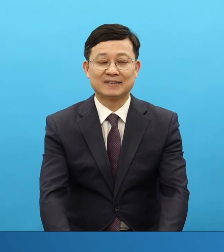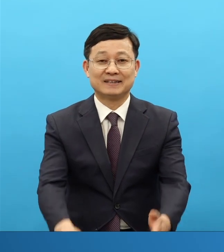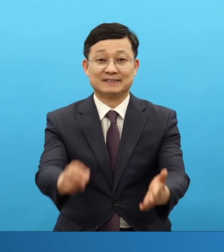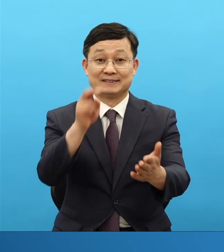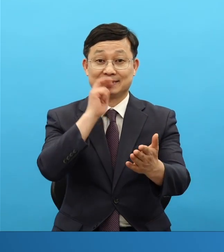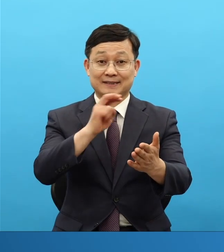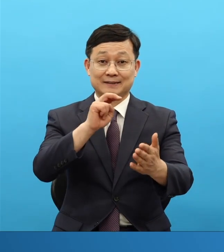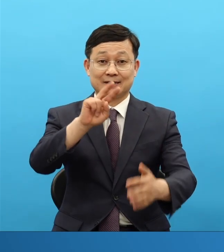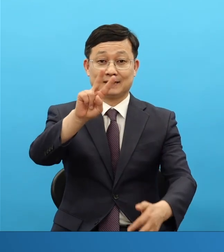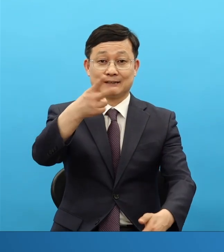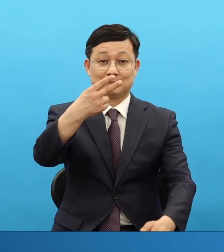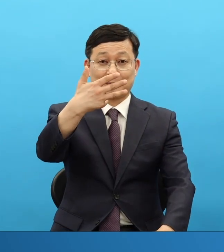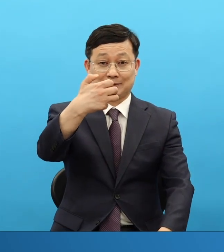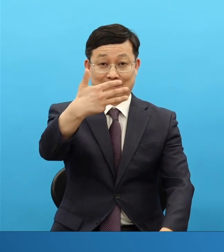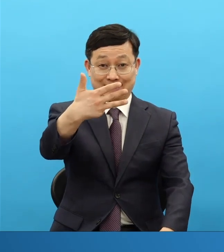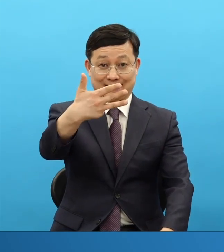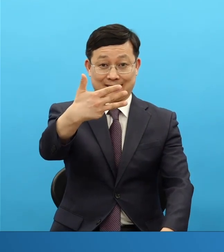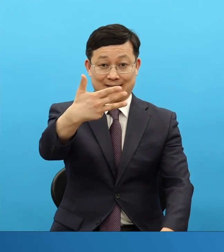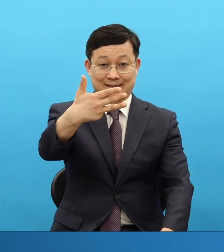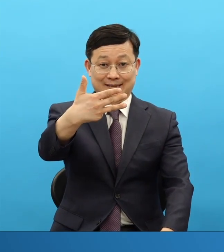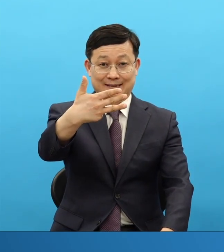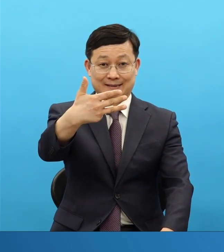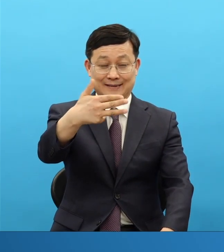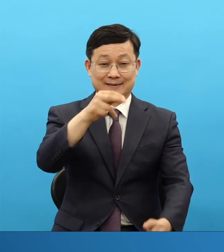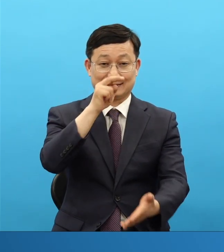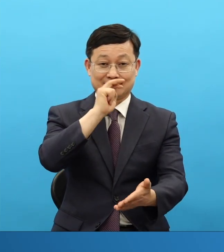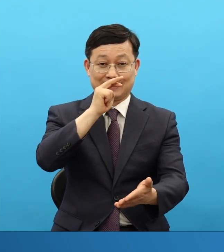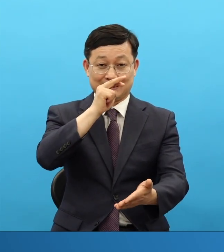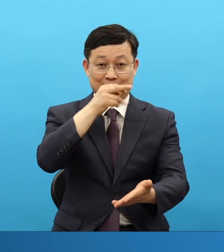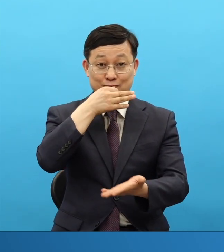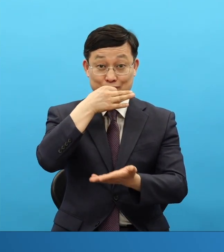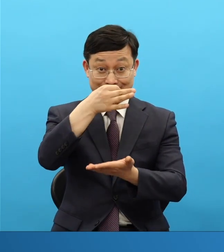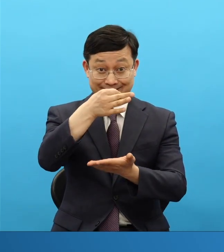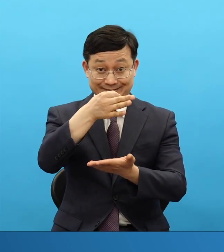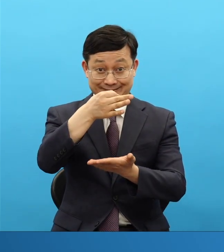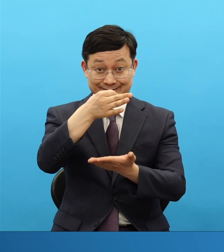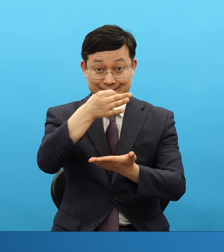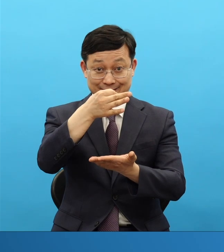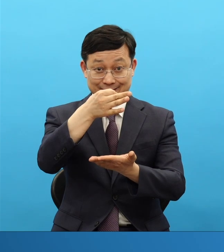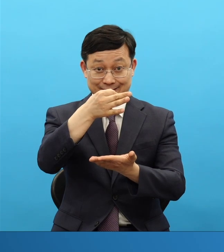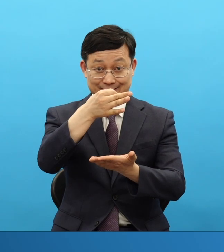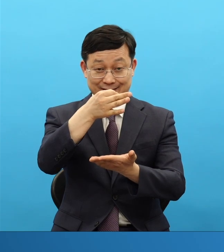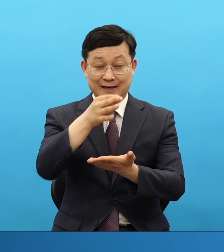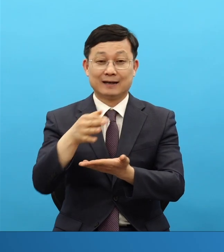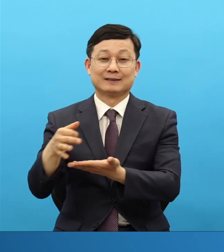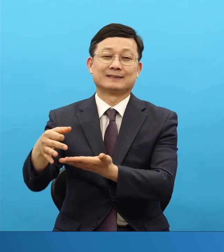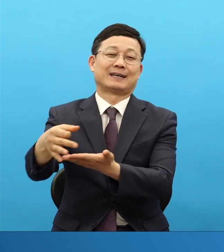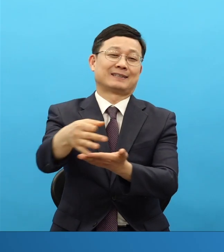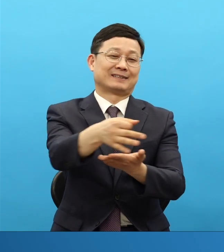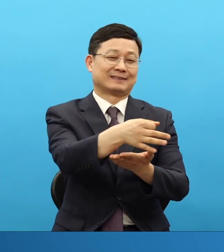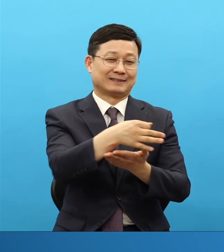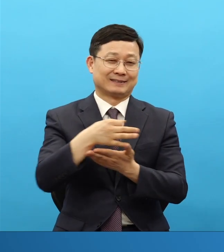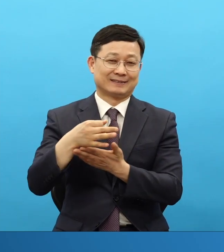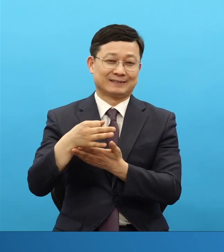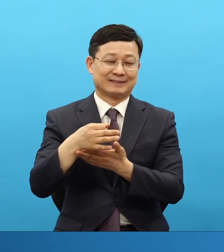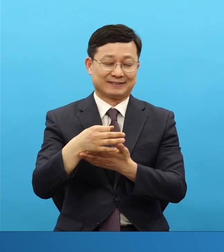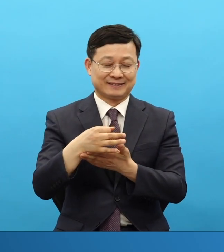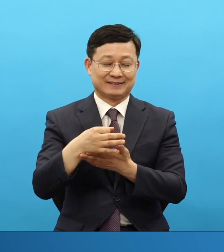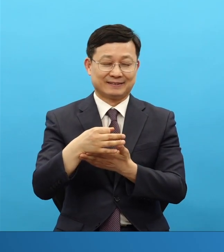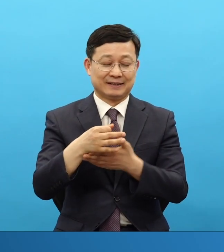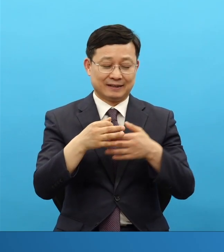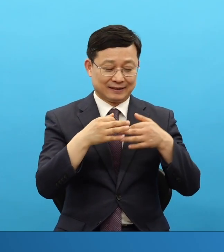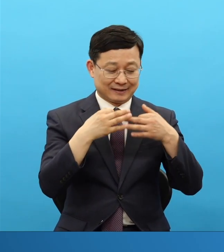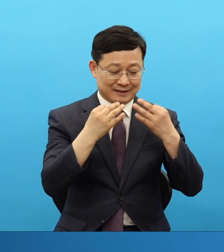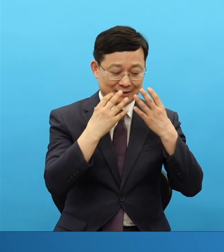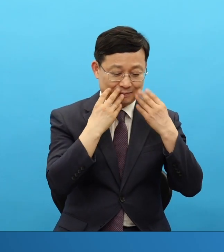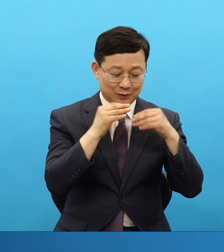찬송가 288장 예수를 나의 구주 삼고 찬양하시면서 금토일 시대에 새뜰을 준비하여 2,